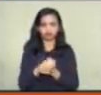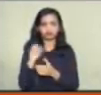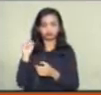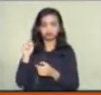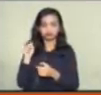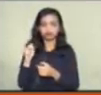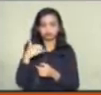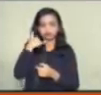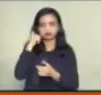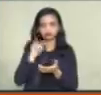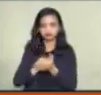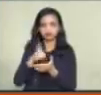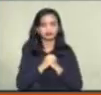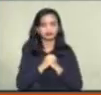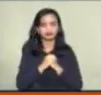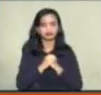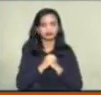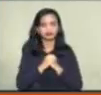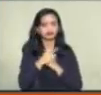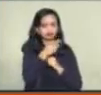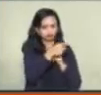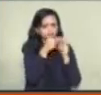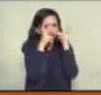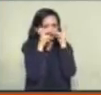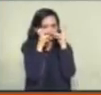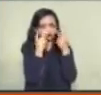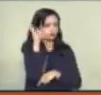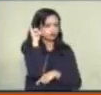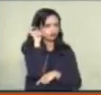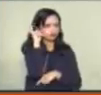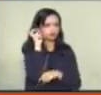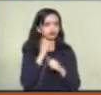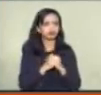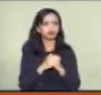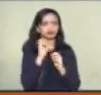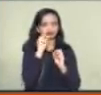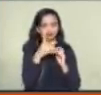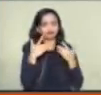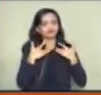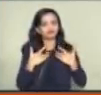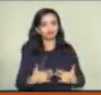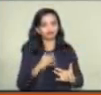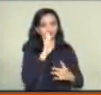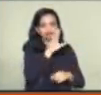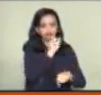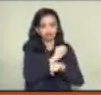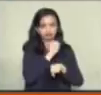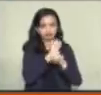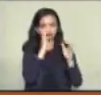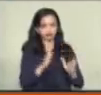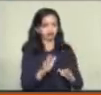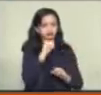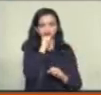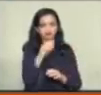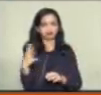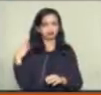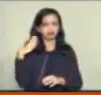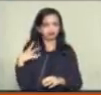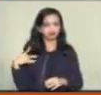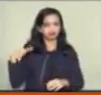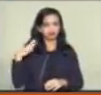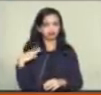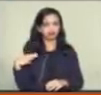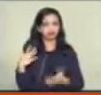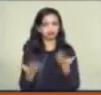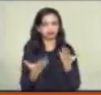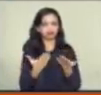kasi natawag ko sa kanina po. Ma'am, you're listening but you're not hearing me. Nadidepress okay na po yung inyong worker. Huwag na po natin hintayin pa na baka